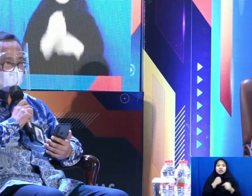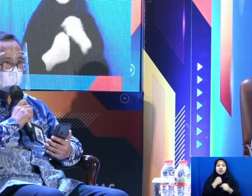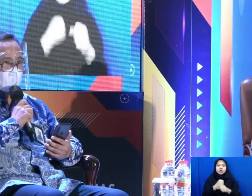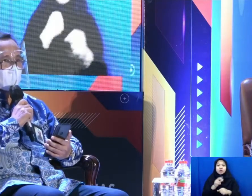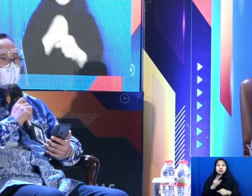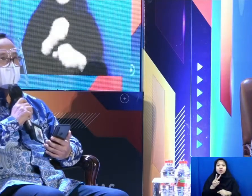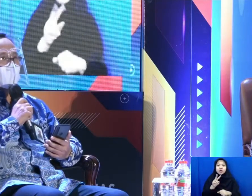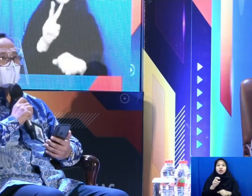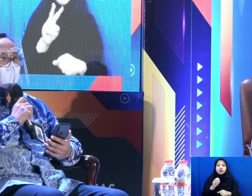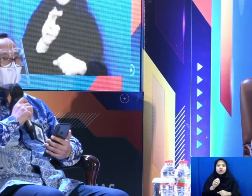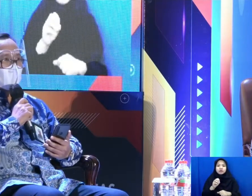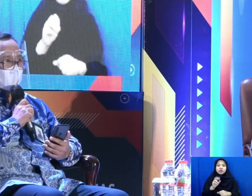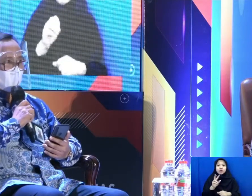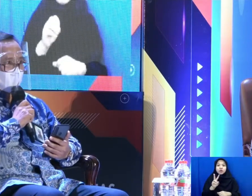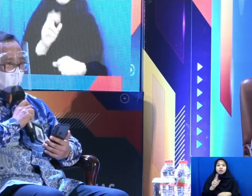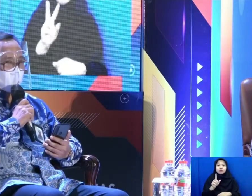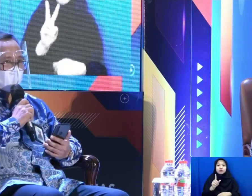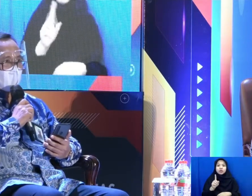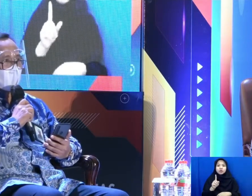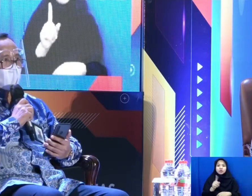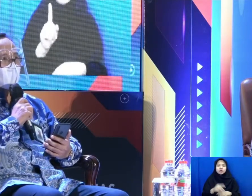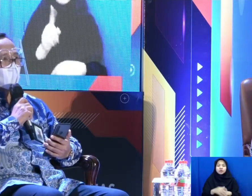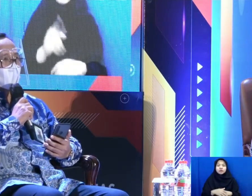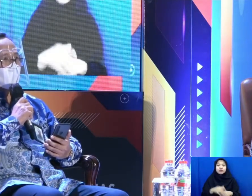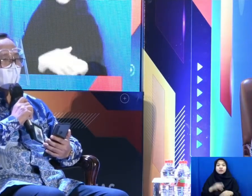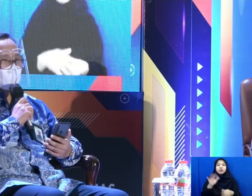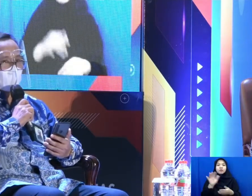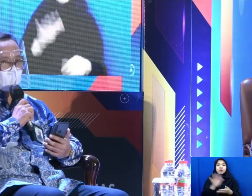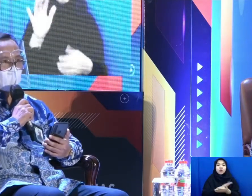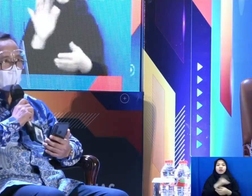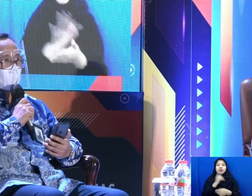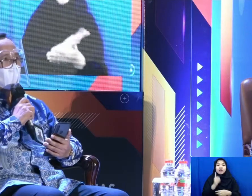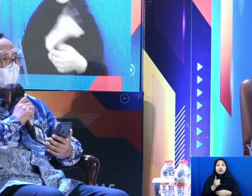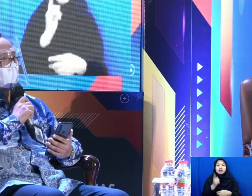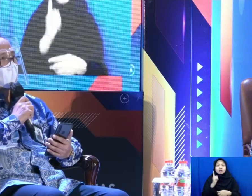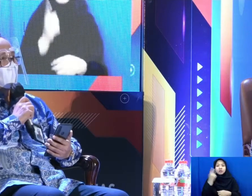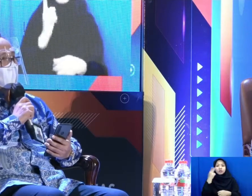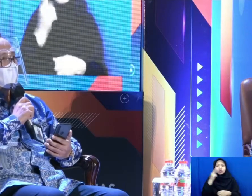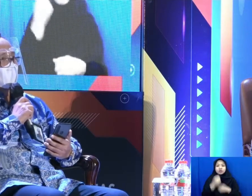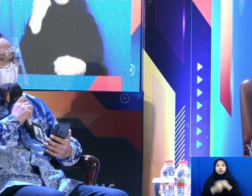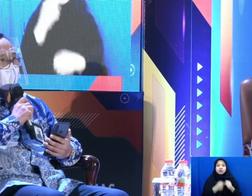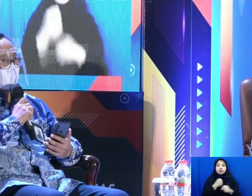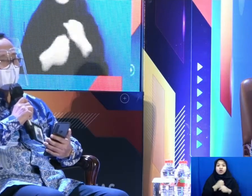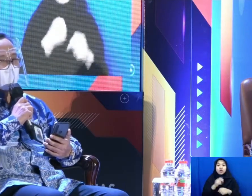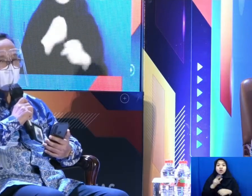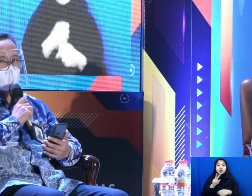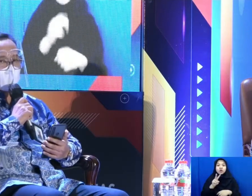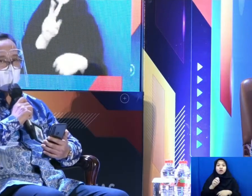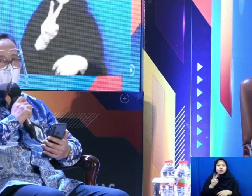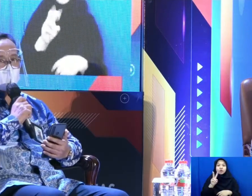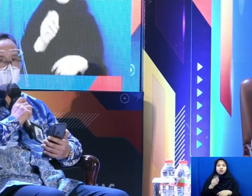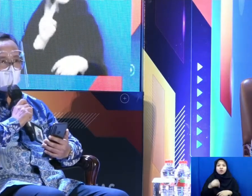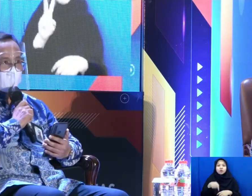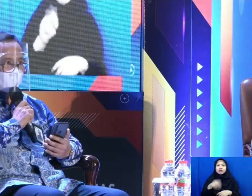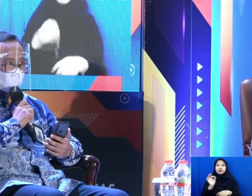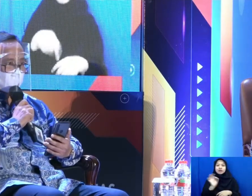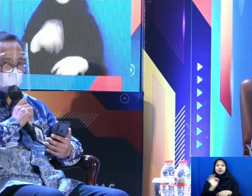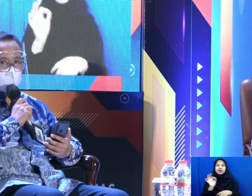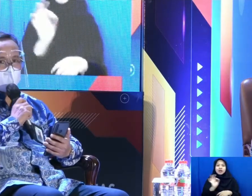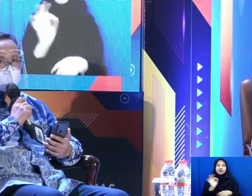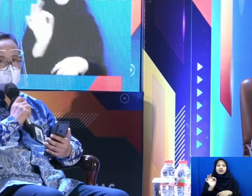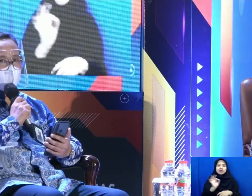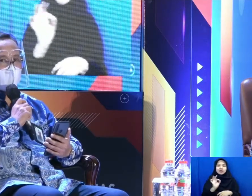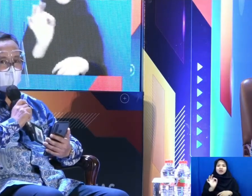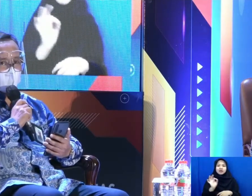2021 peluangnya ada karena untuk tahun 2020 tidak ada atau tidak dilakukan